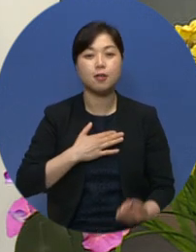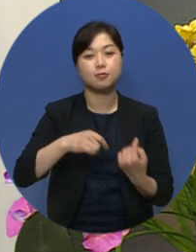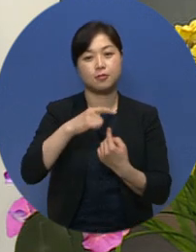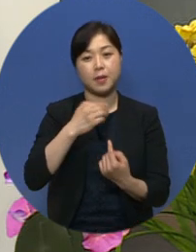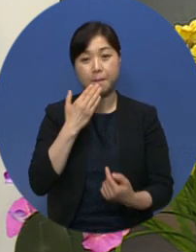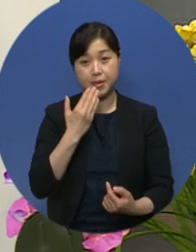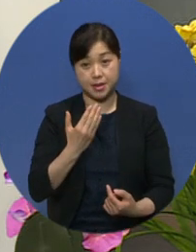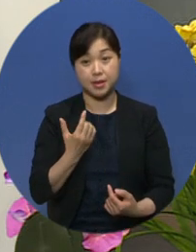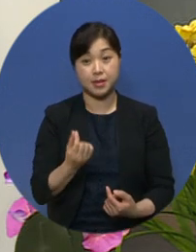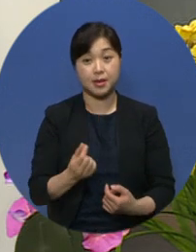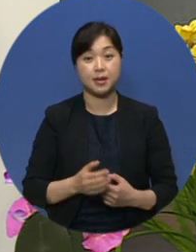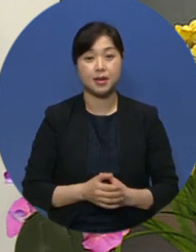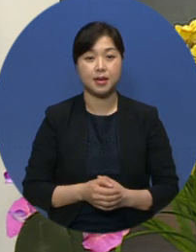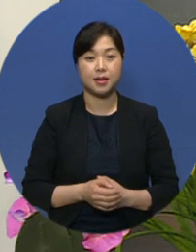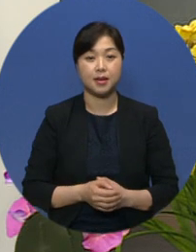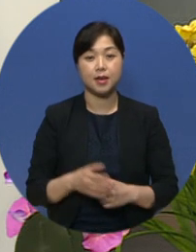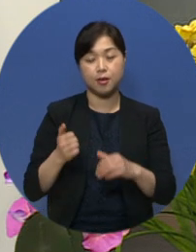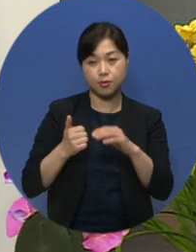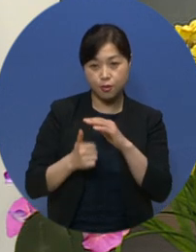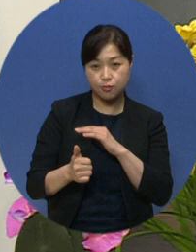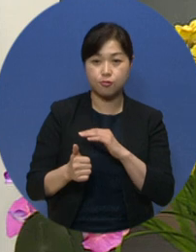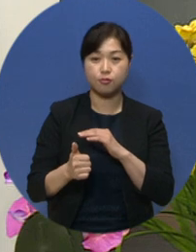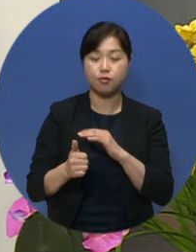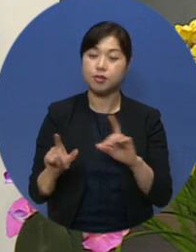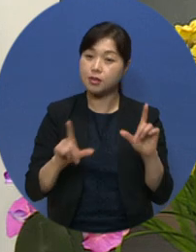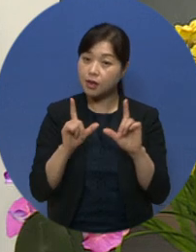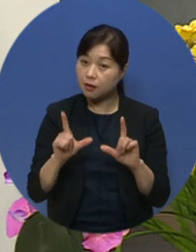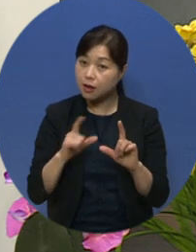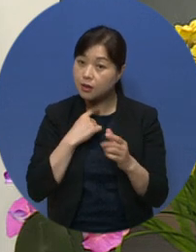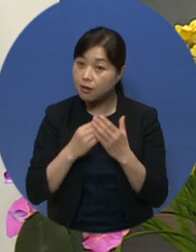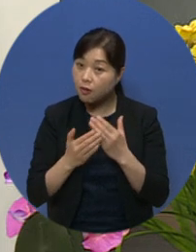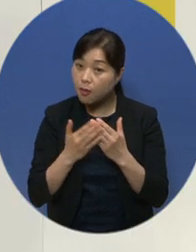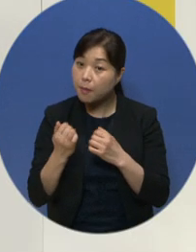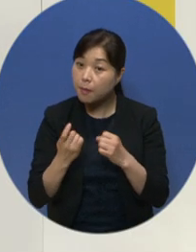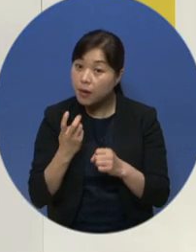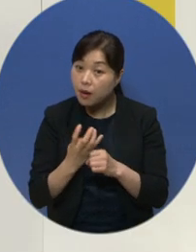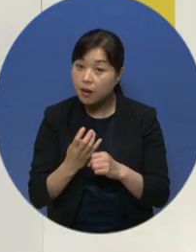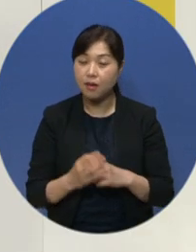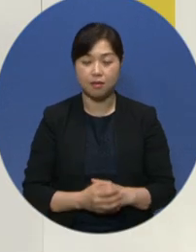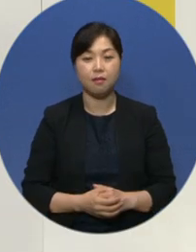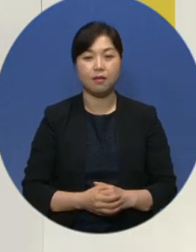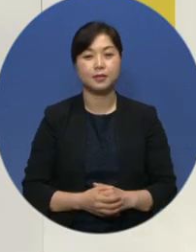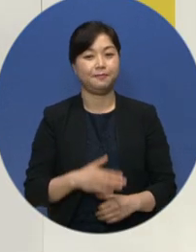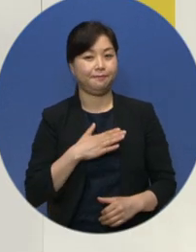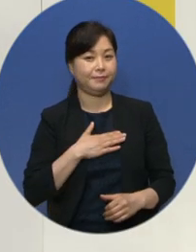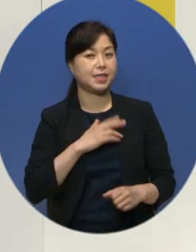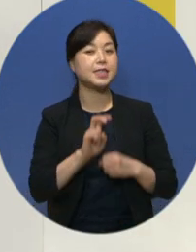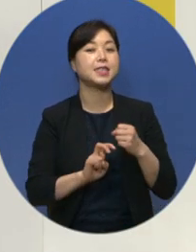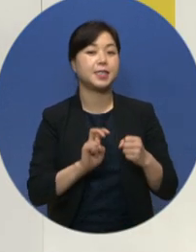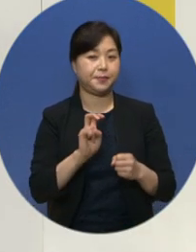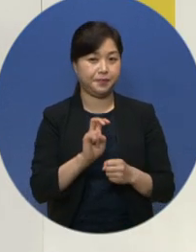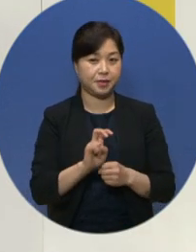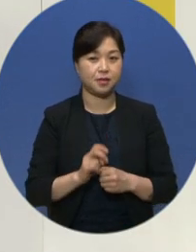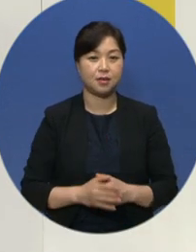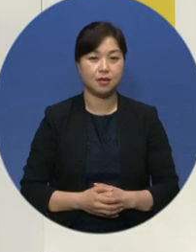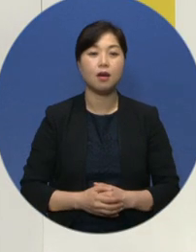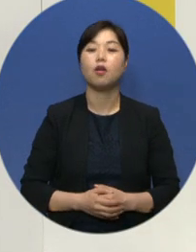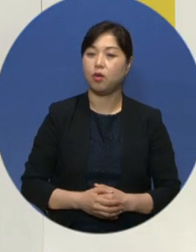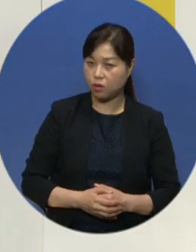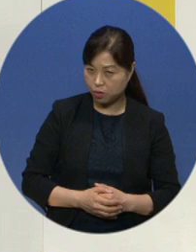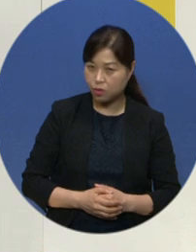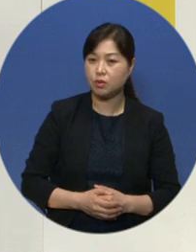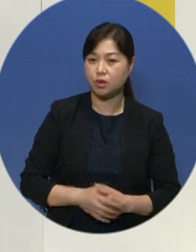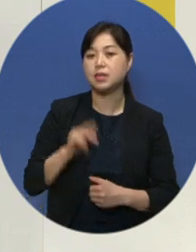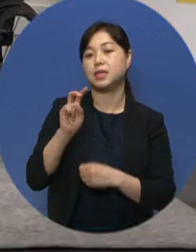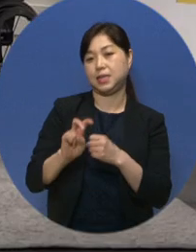4 지금 손수 생활을 몇 년 하셨다고 그렇죠 선 생활을 한 20년 정도 내가 벌써 요 손수 생활 20년 어